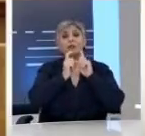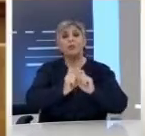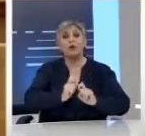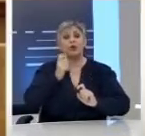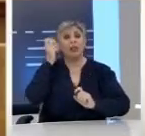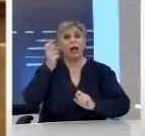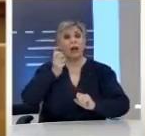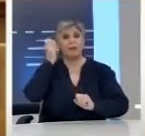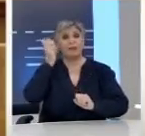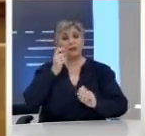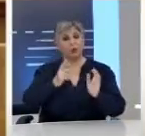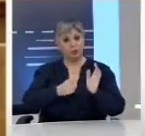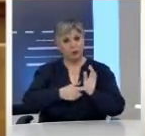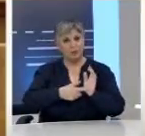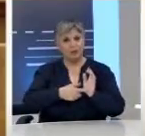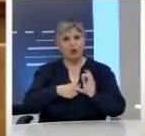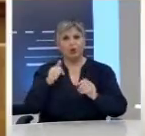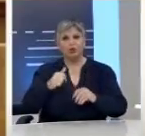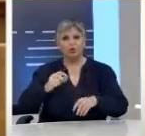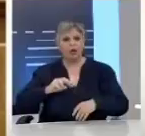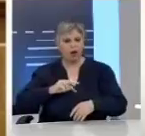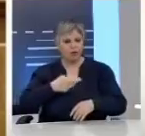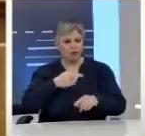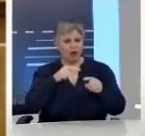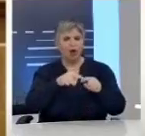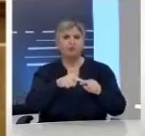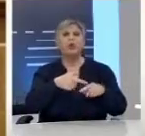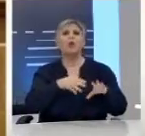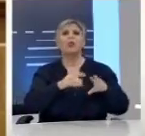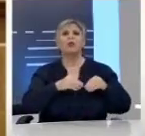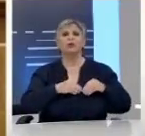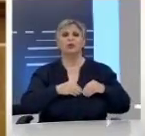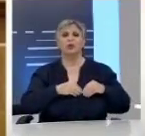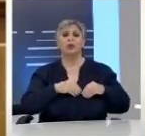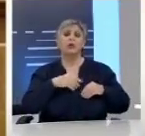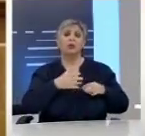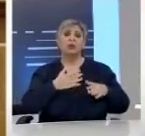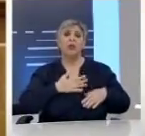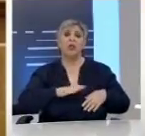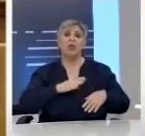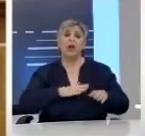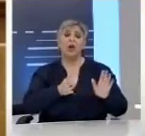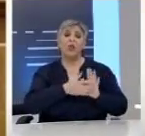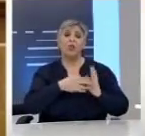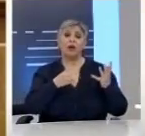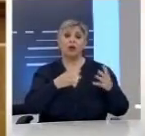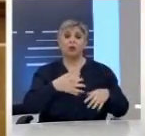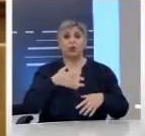εκεί εμείς δεν το δεχόμαστε, εκεί εμείς πάμε στην ενηλικίωση. Η ενηλικίωση